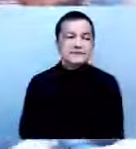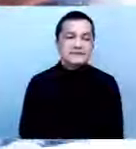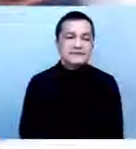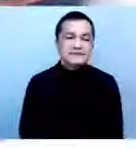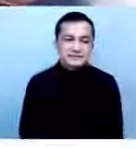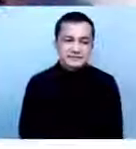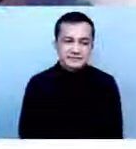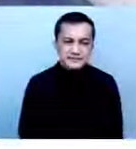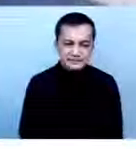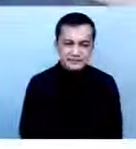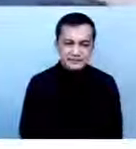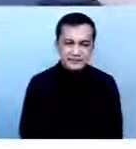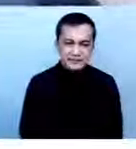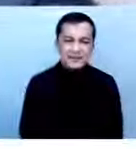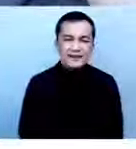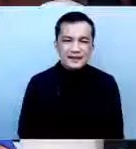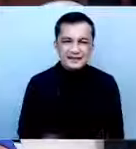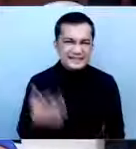Ano?